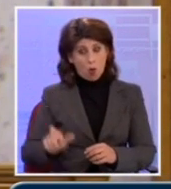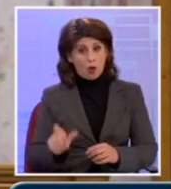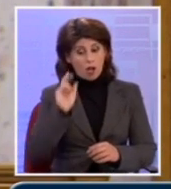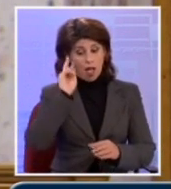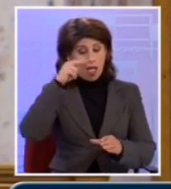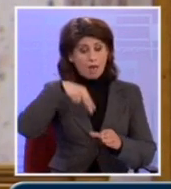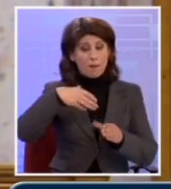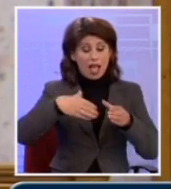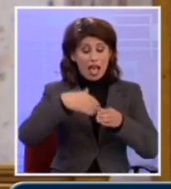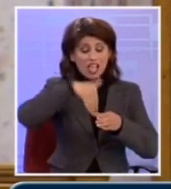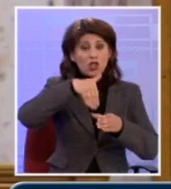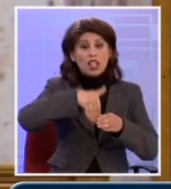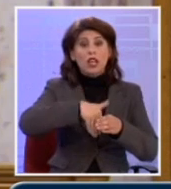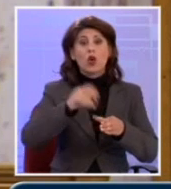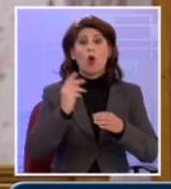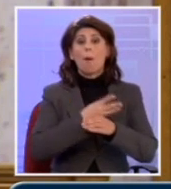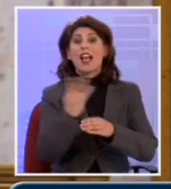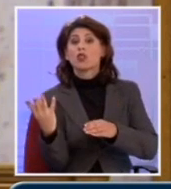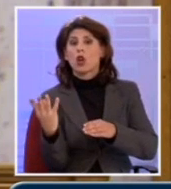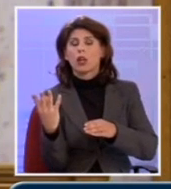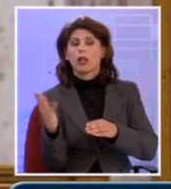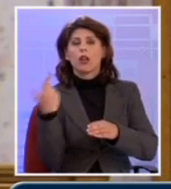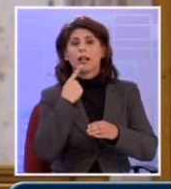όταν αναφέρθηκε στις Κάνες.